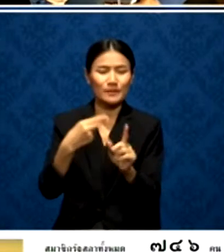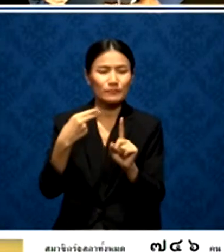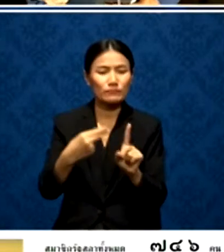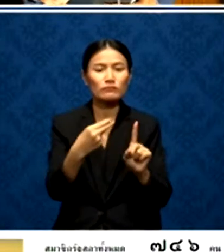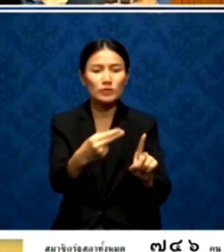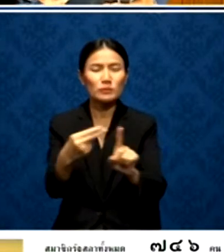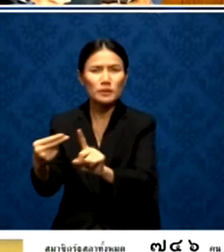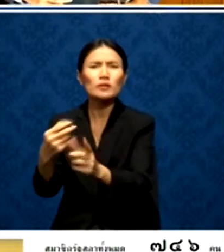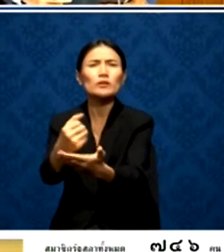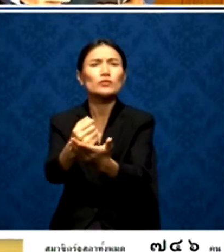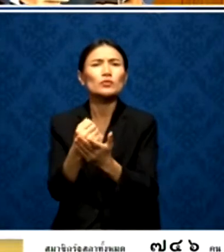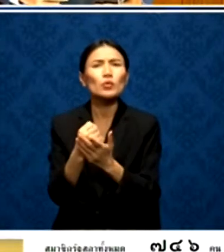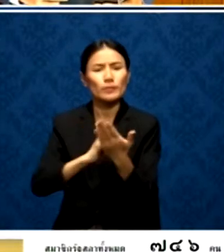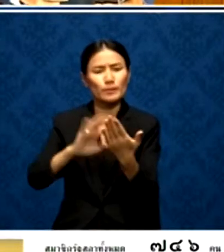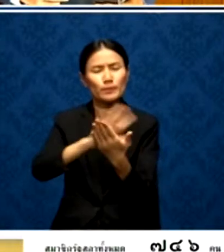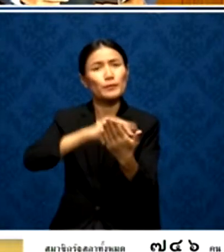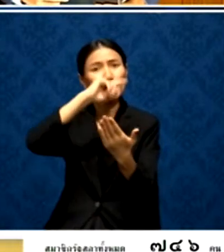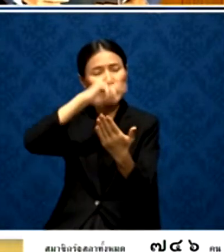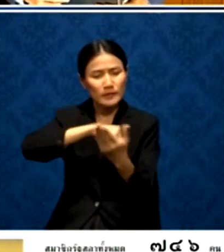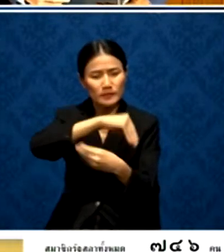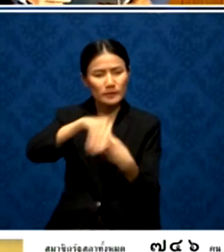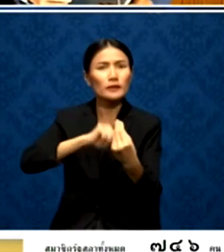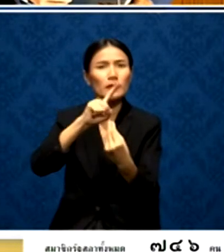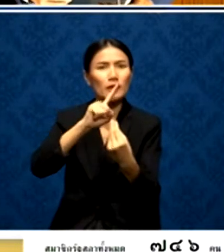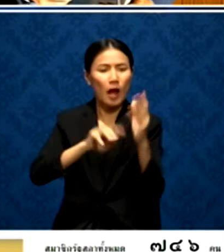ทศไทยให้ตื่นขึ้นมาอีกครั้ง